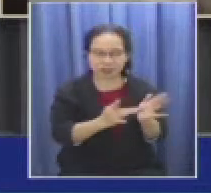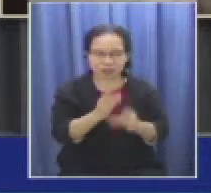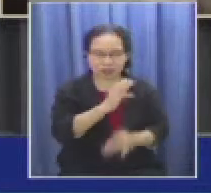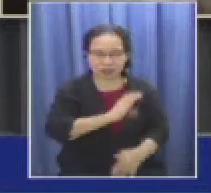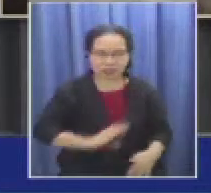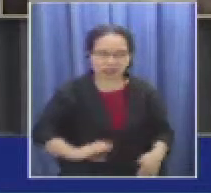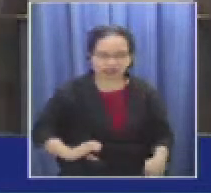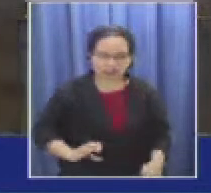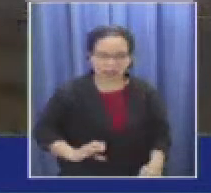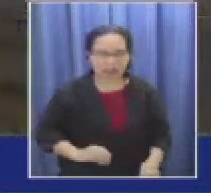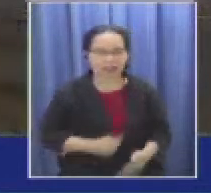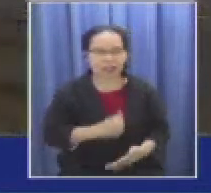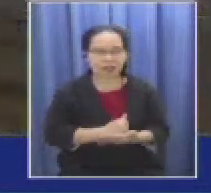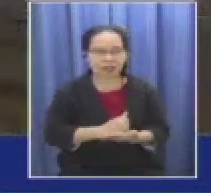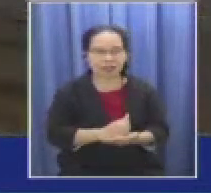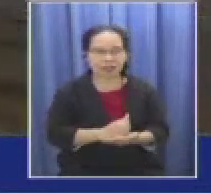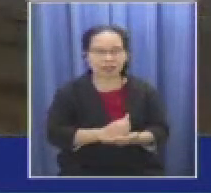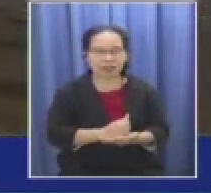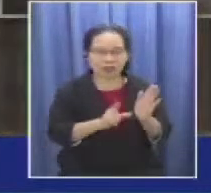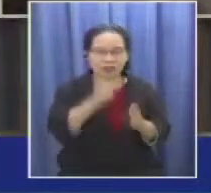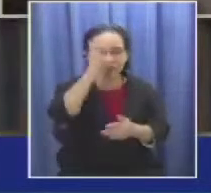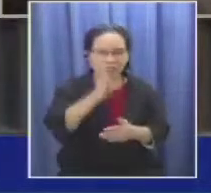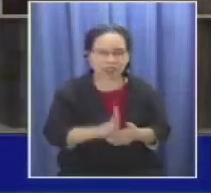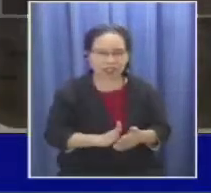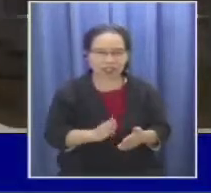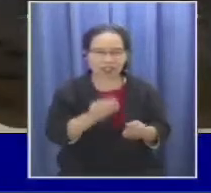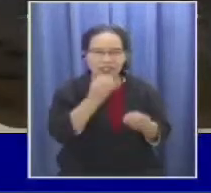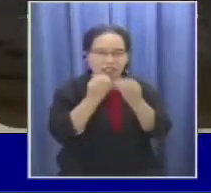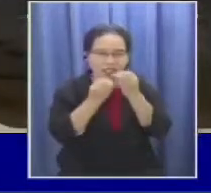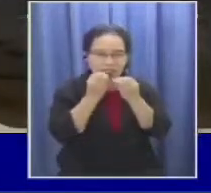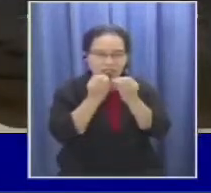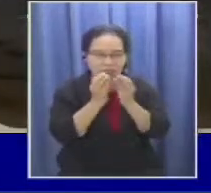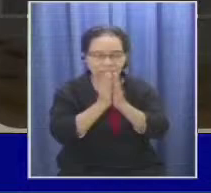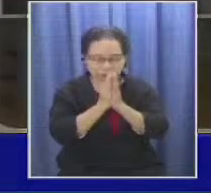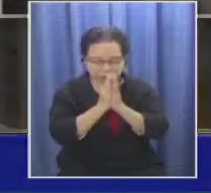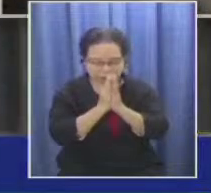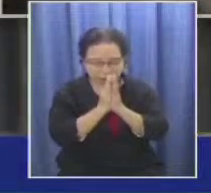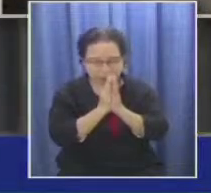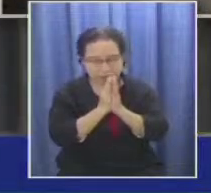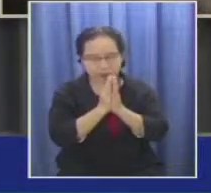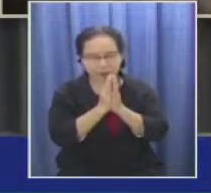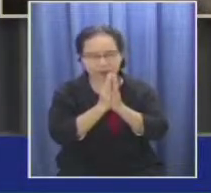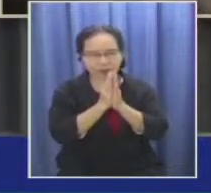Hyira saa aduane so na mfa apomodene mmere ni pedua.